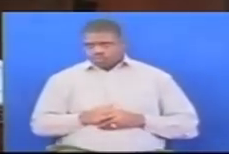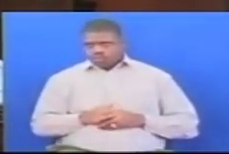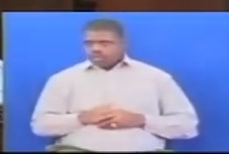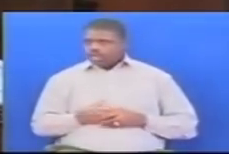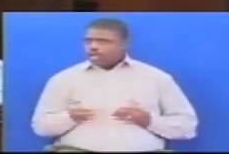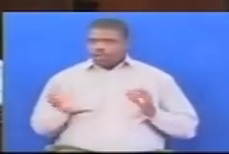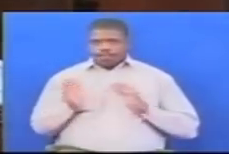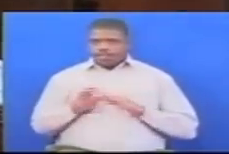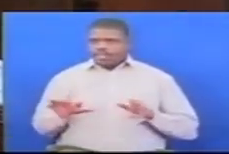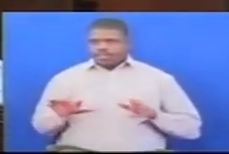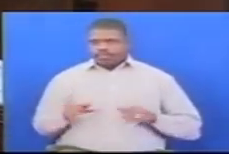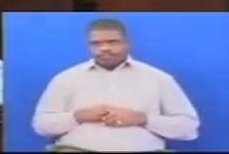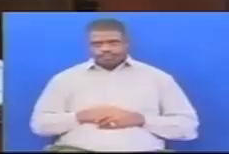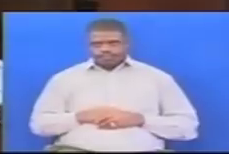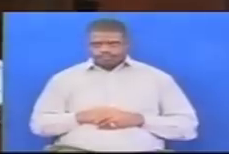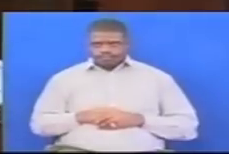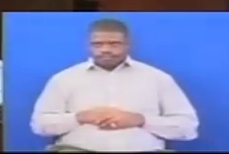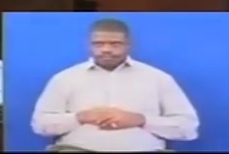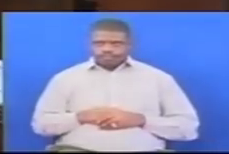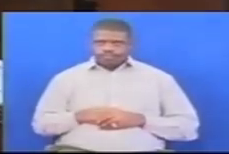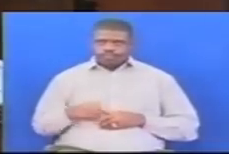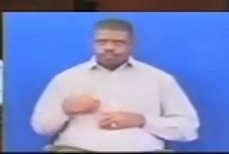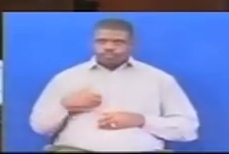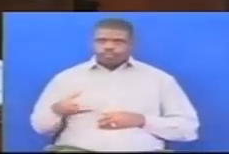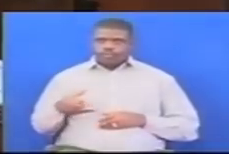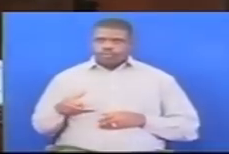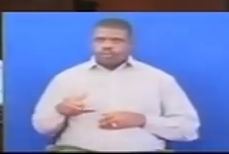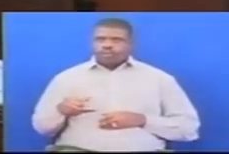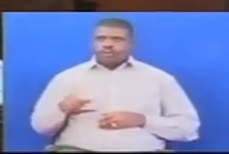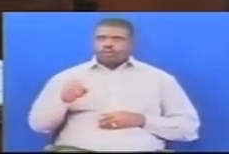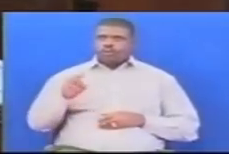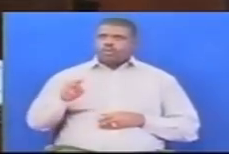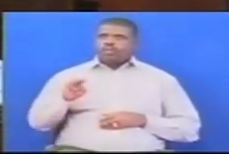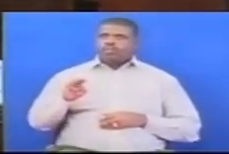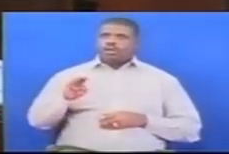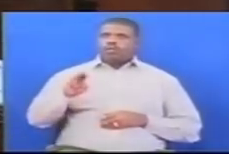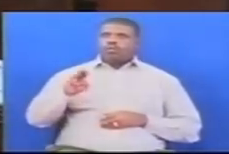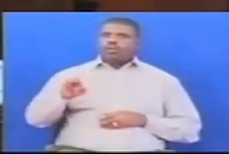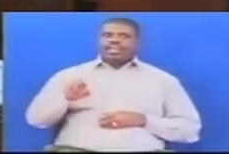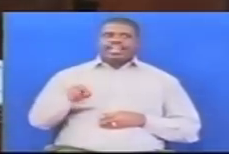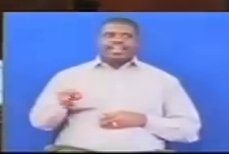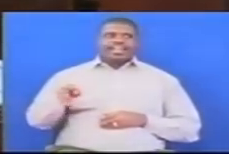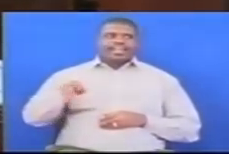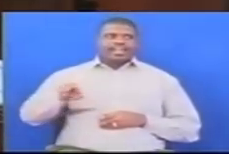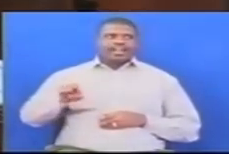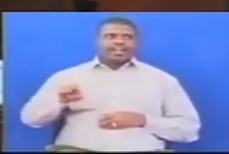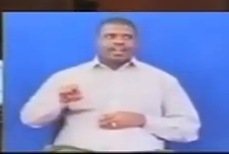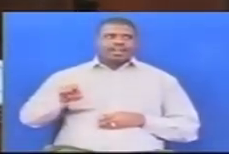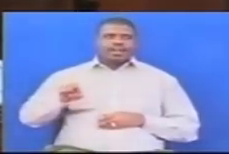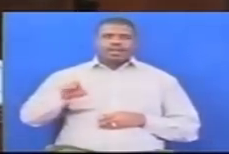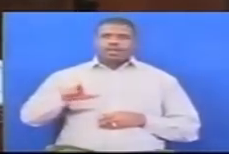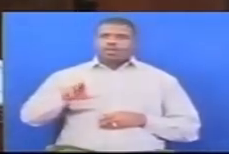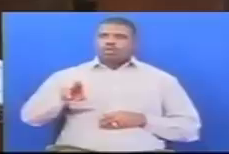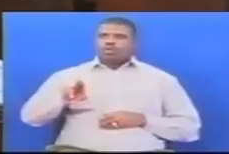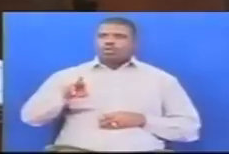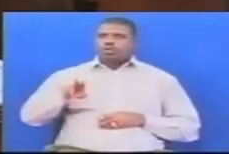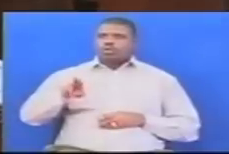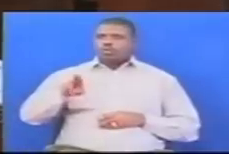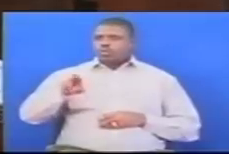Haukamilika. Akaja Waziri Rwenge, mradi haukamilika.